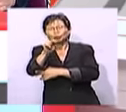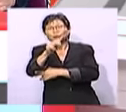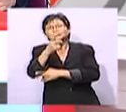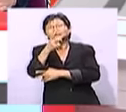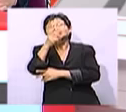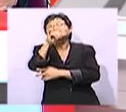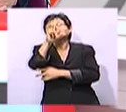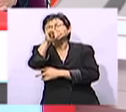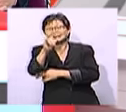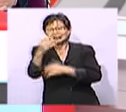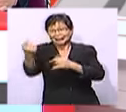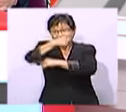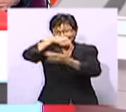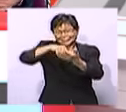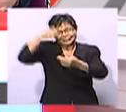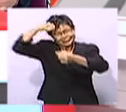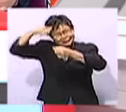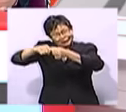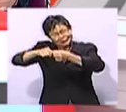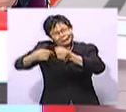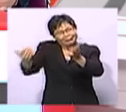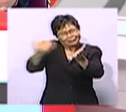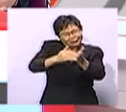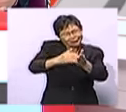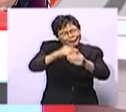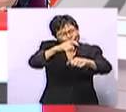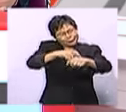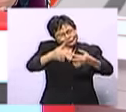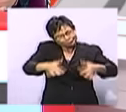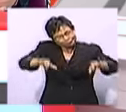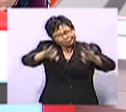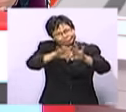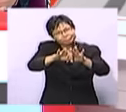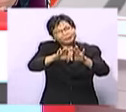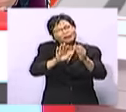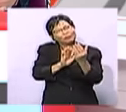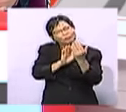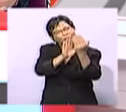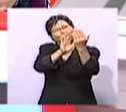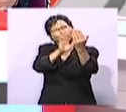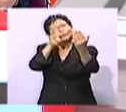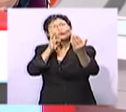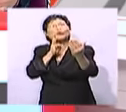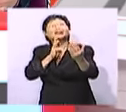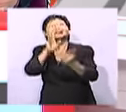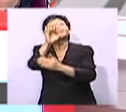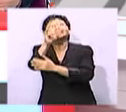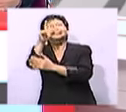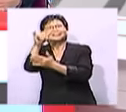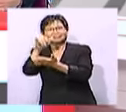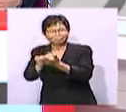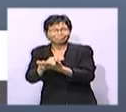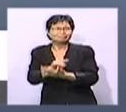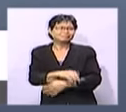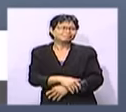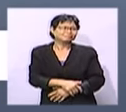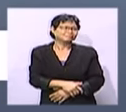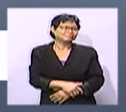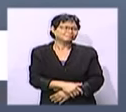Ali, hari ini kita imbas kembali detik-detik penting yang dilalui wanita itu.